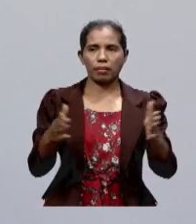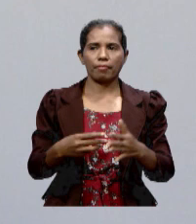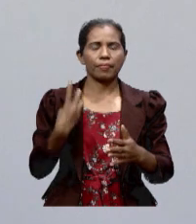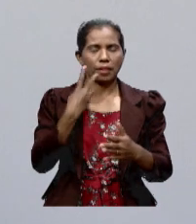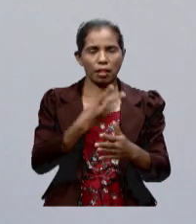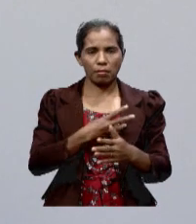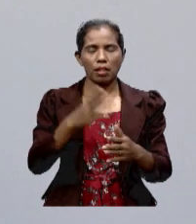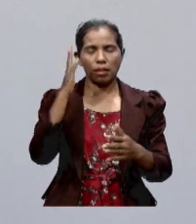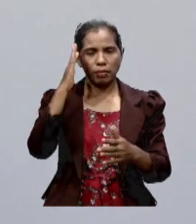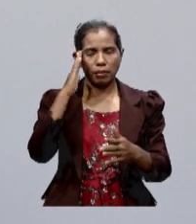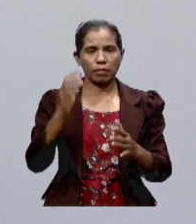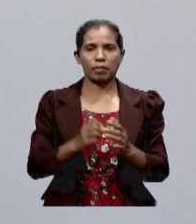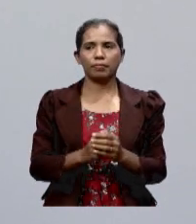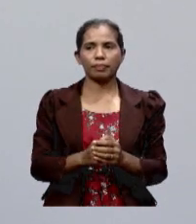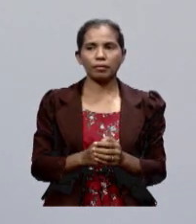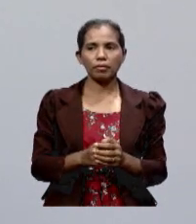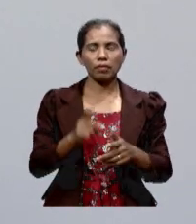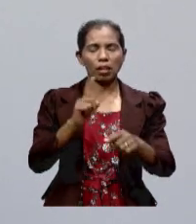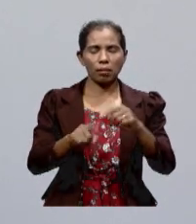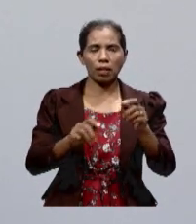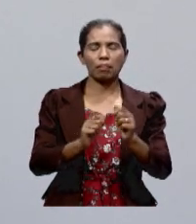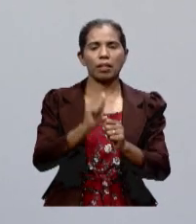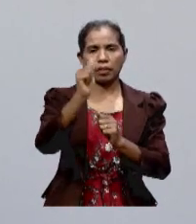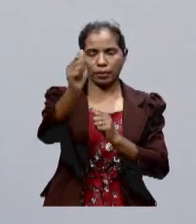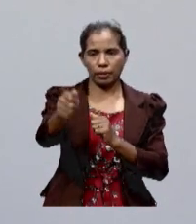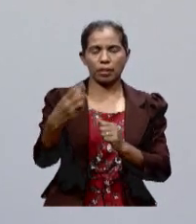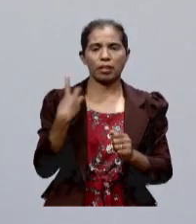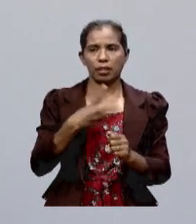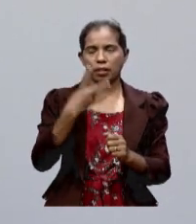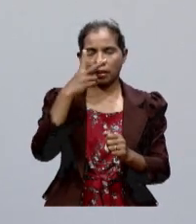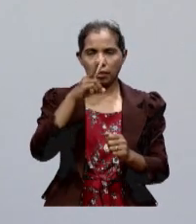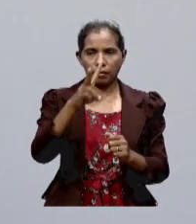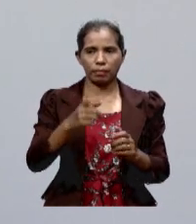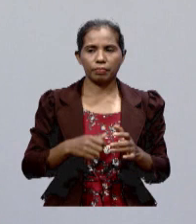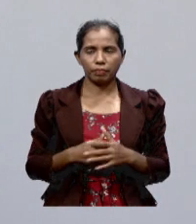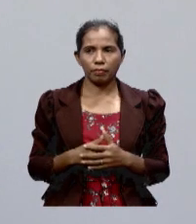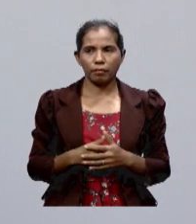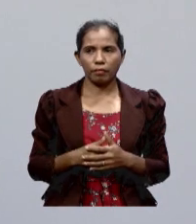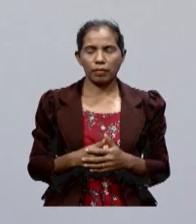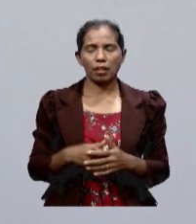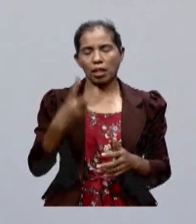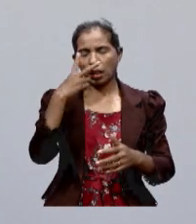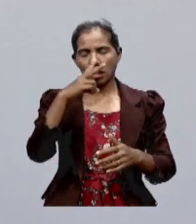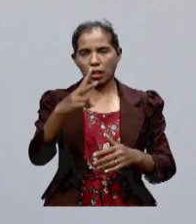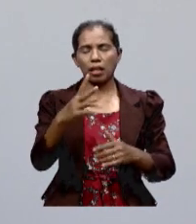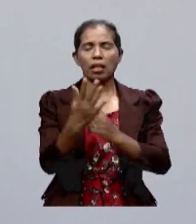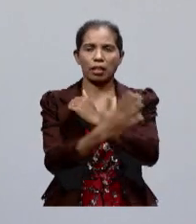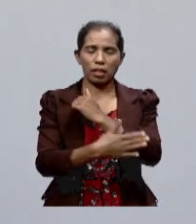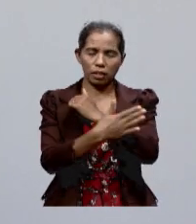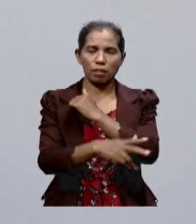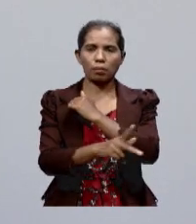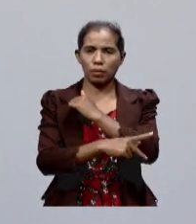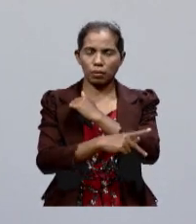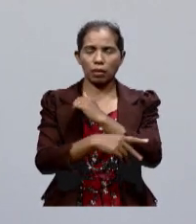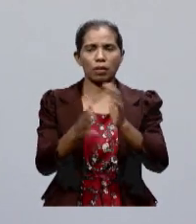ne opsang ida ni labele bado ita bahare husi lal aus as a Portugal dok tete besona ita rehan